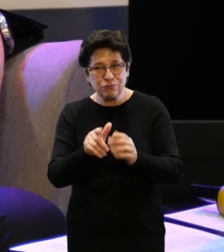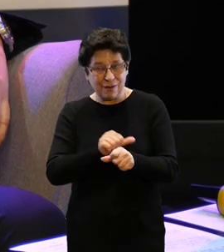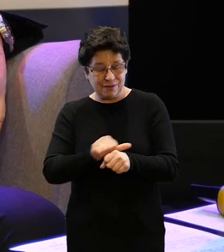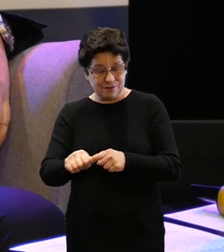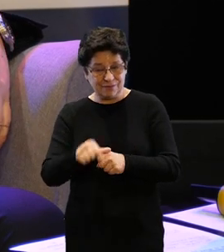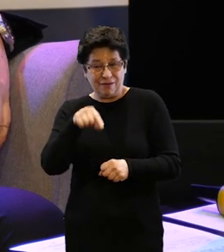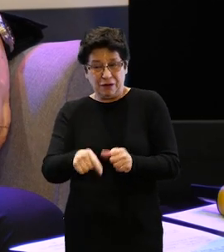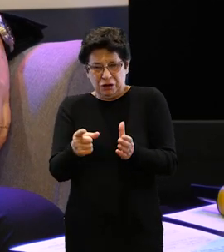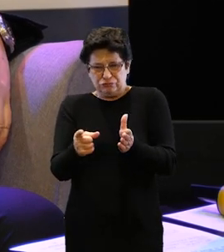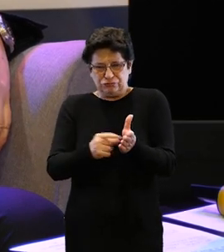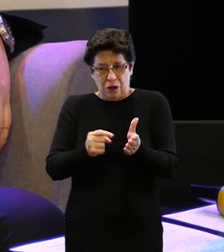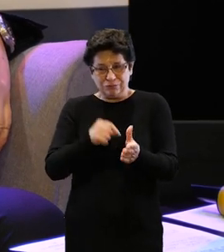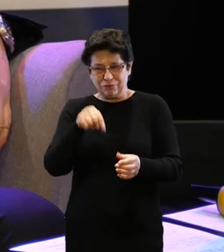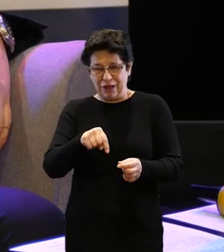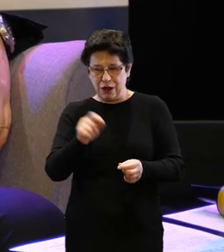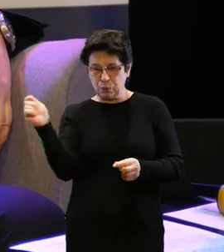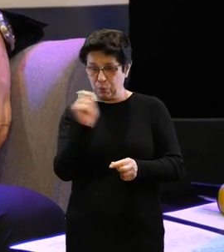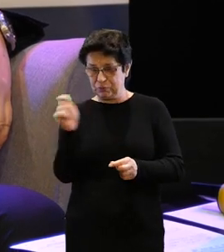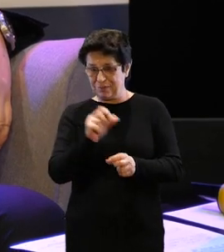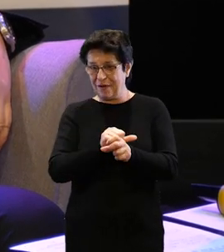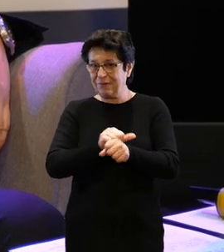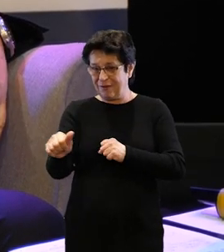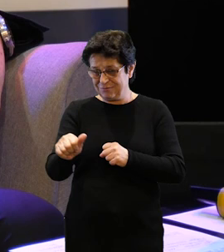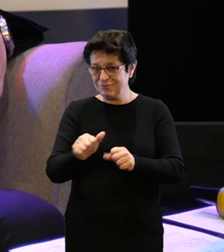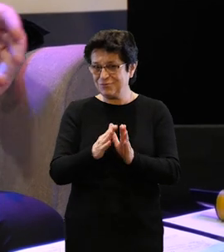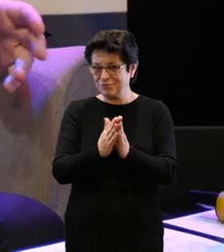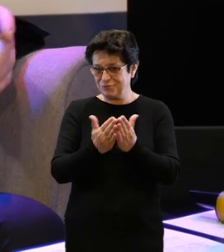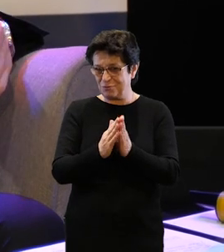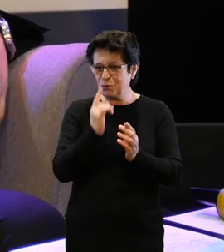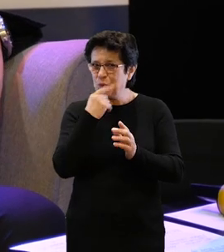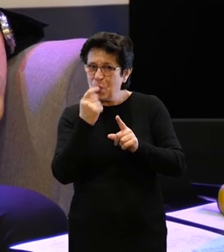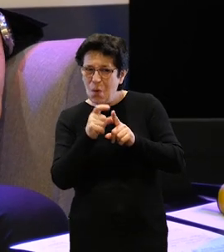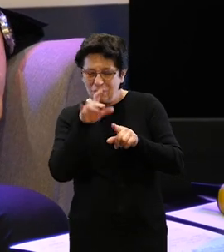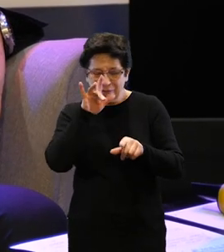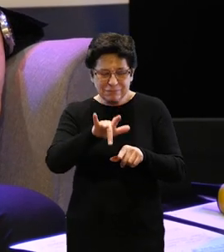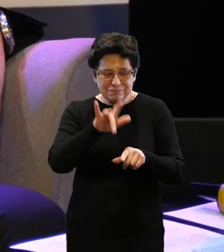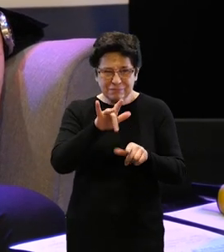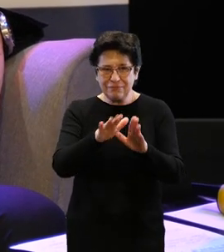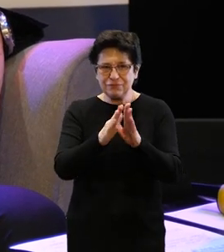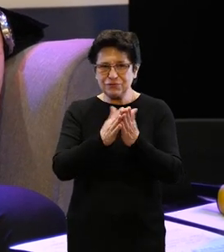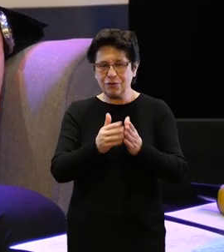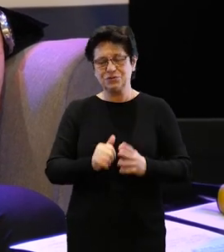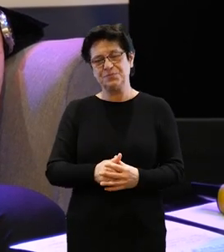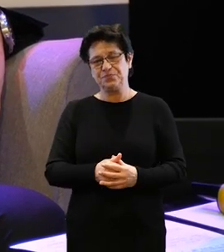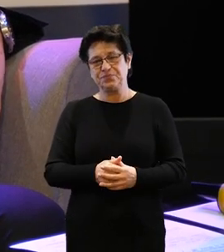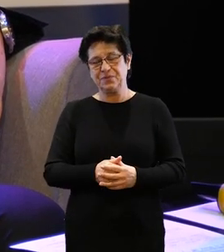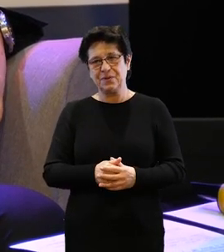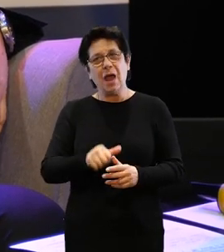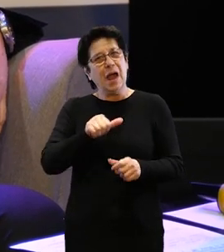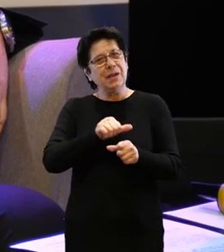bardzo często używany w jakichś publikacjach ponieważ No jest to taka właśnie